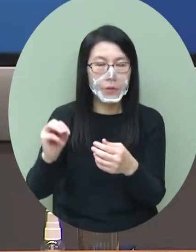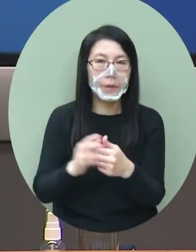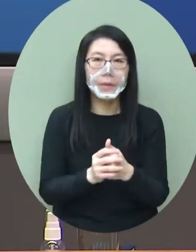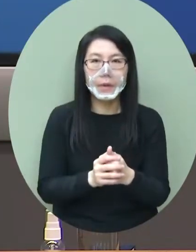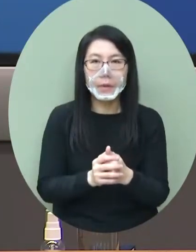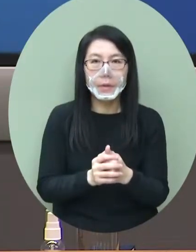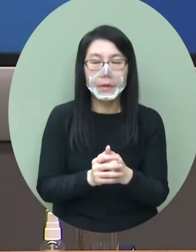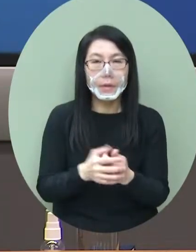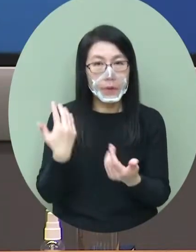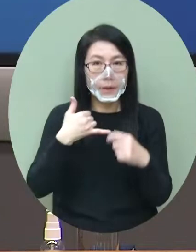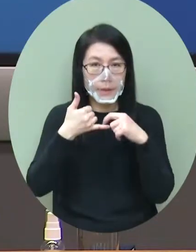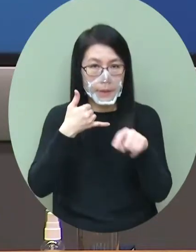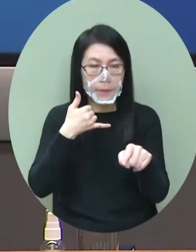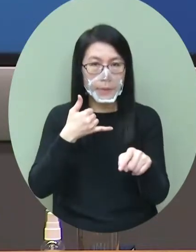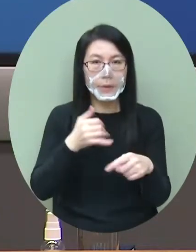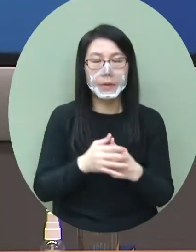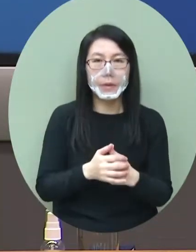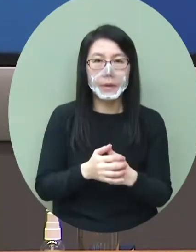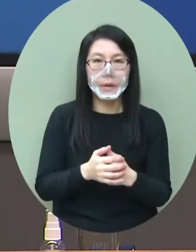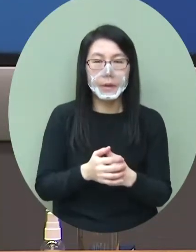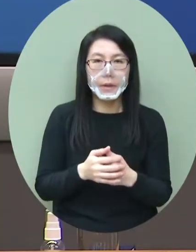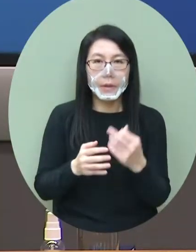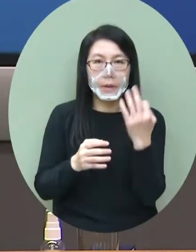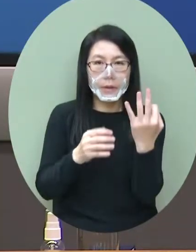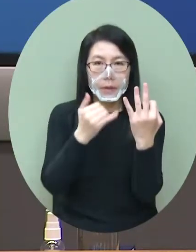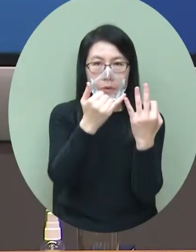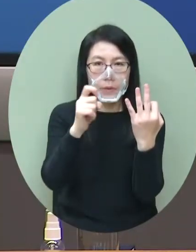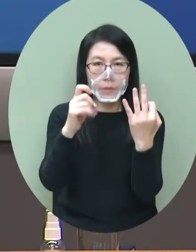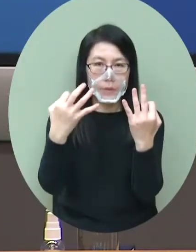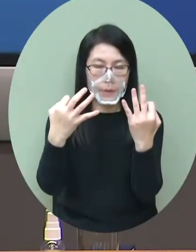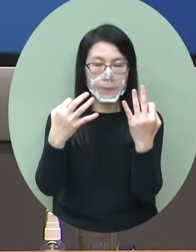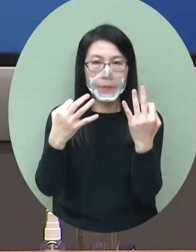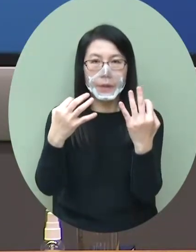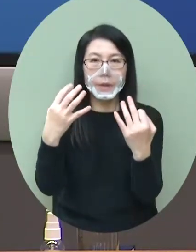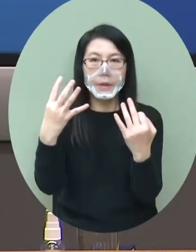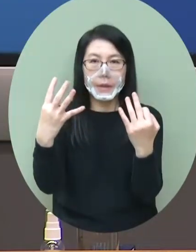www.vaccinatedtaxihongkong.com， 或者打电话给这个电话热线